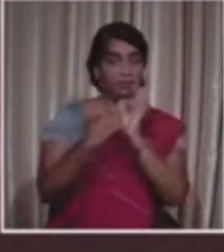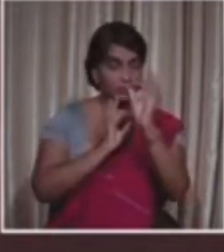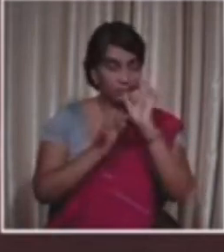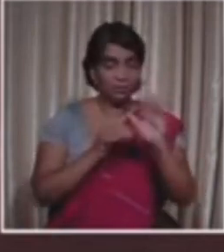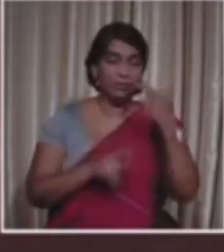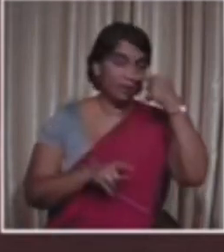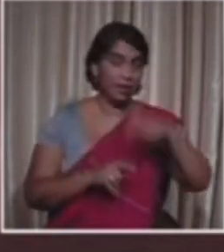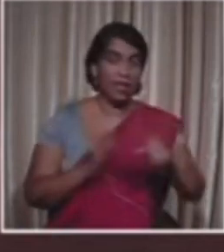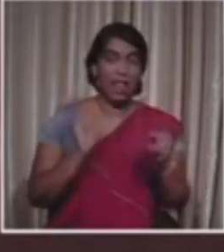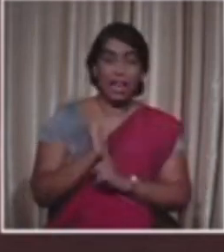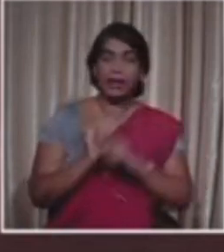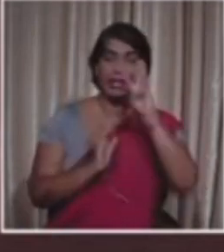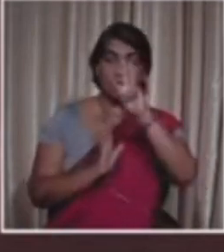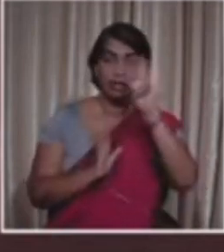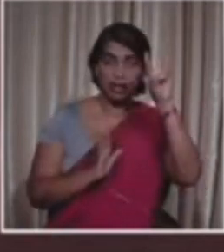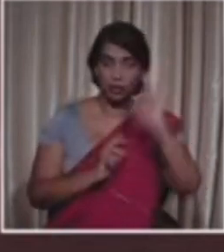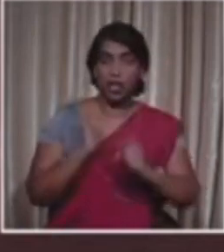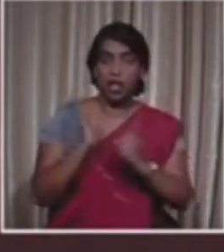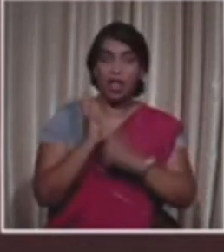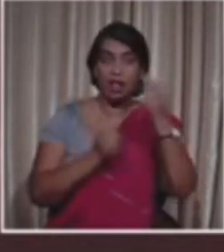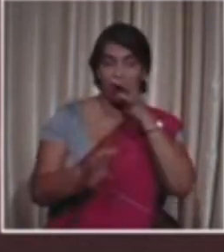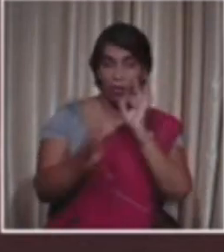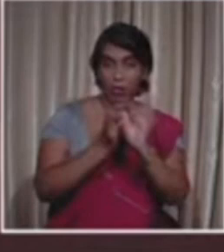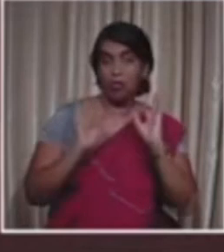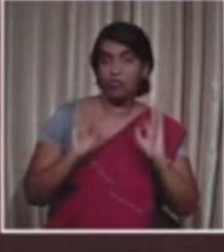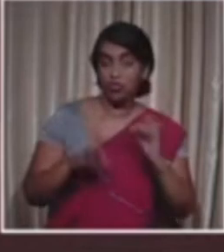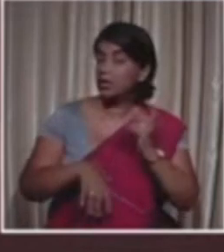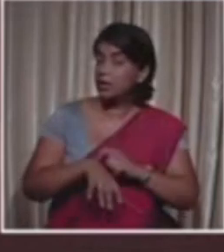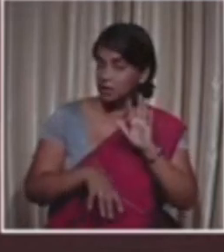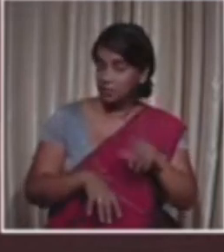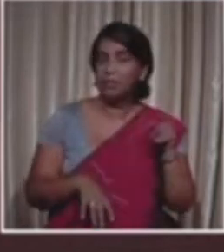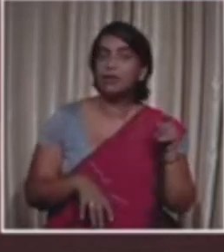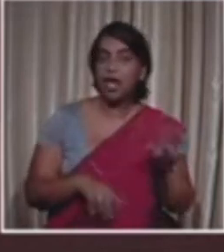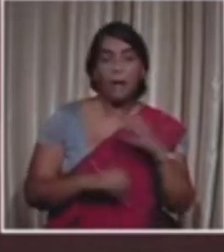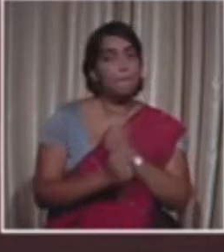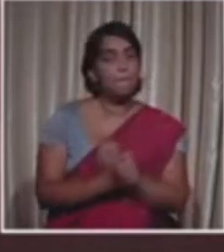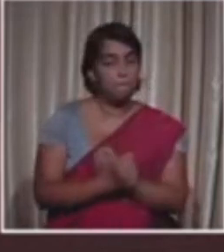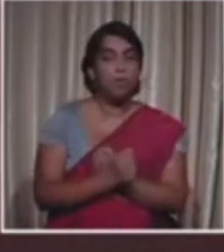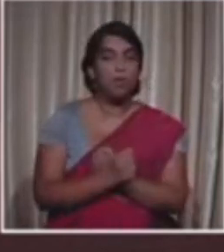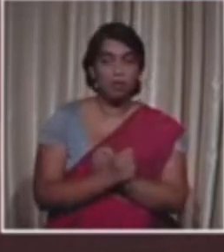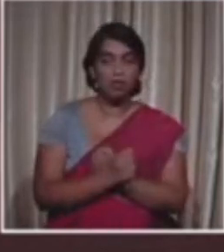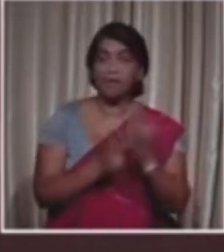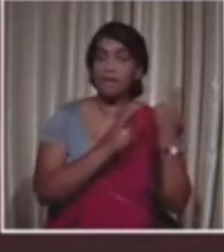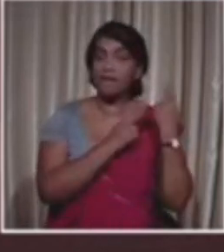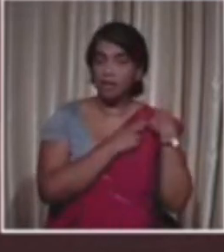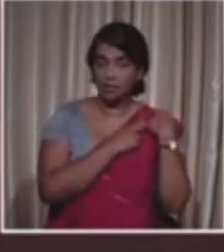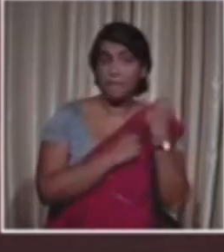ඉන්ධන ලීටර් 33000ක් සහිත බවුසරයක් ගිනි තබන්න සූදානම් වූ අවස්ථාවේදී පොලිසිය තමන්ට පැවරී ඇති